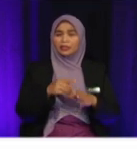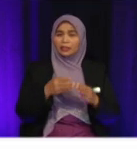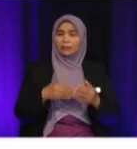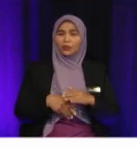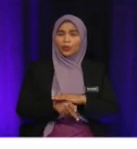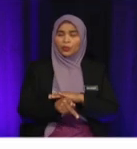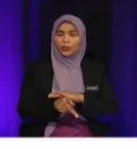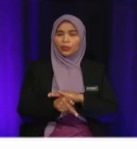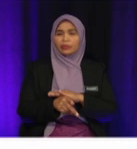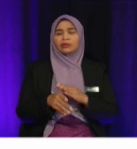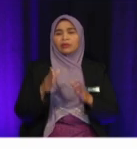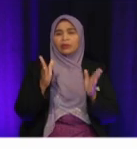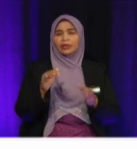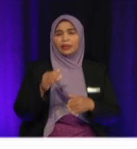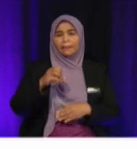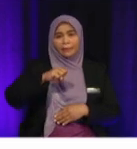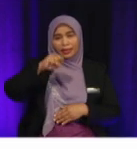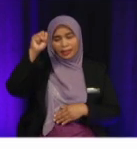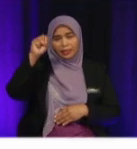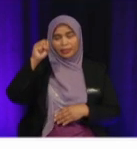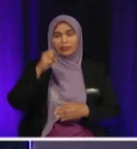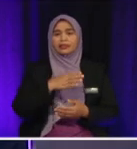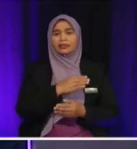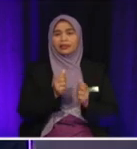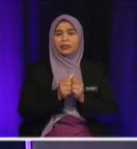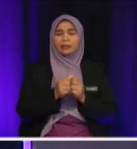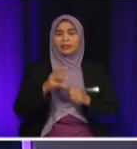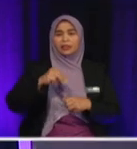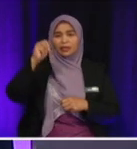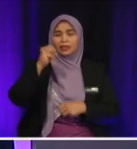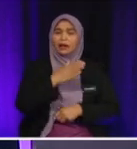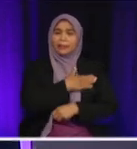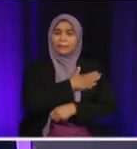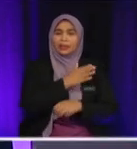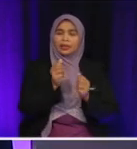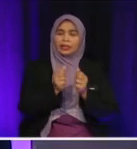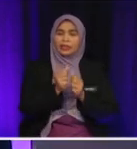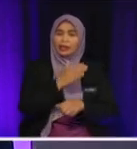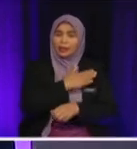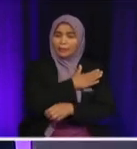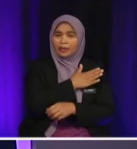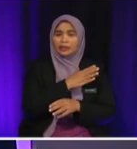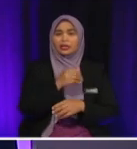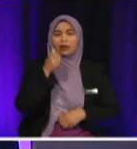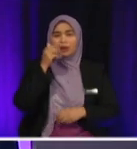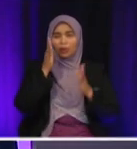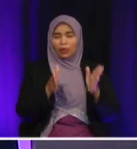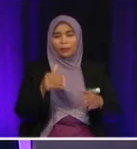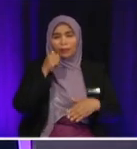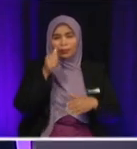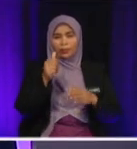merdeka, hamba dengan hamba dan perempuan dengan perempuan. Ini membuktikan bahawa hukuman di dalam Islam ini adalah hukumnya